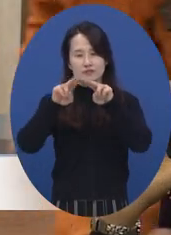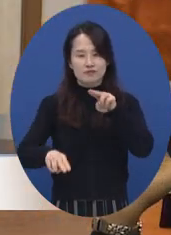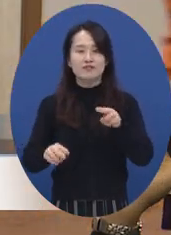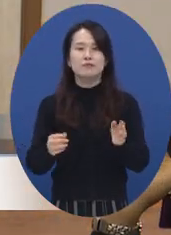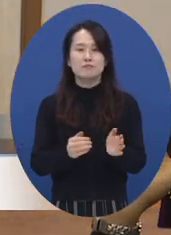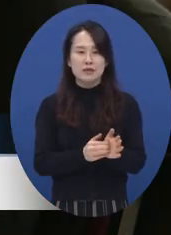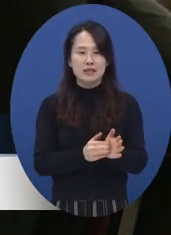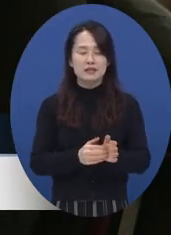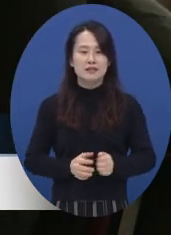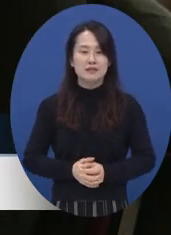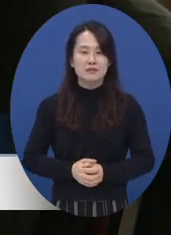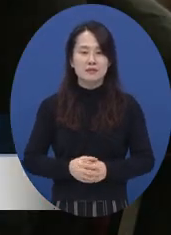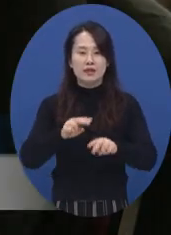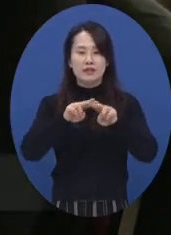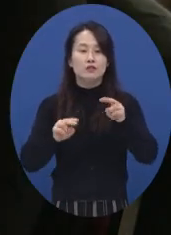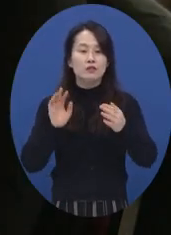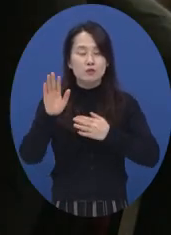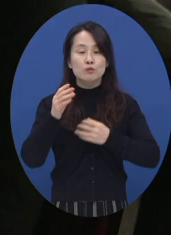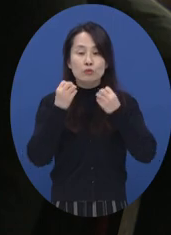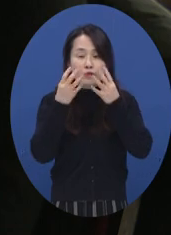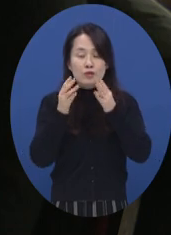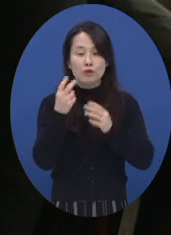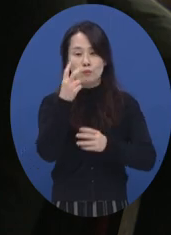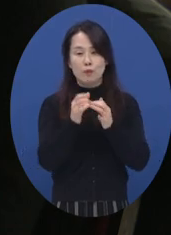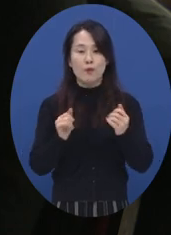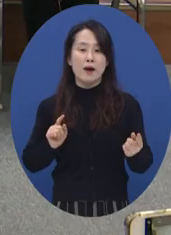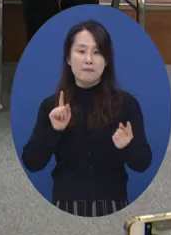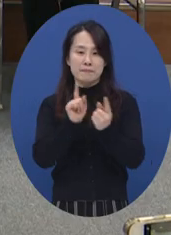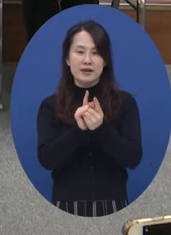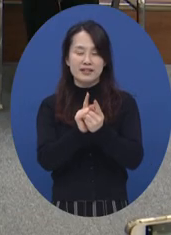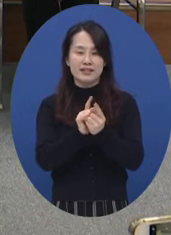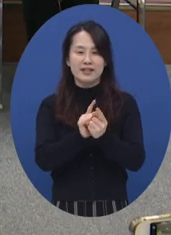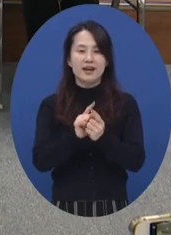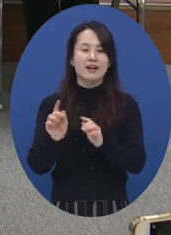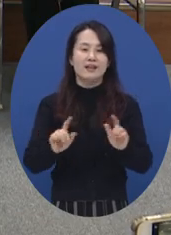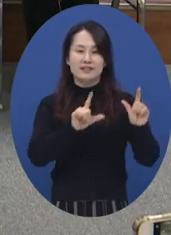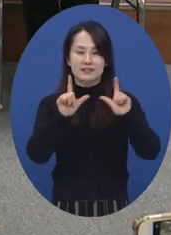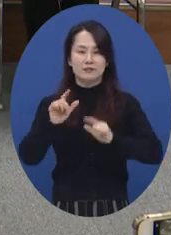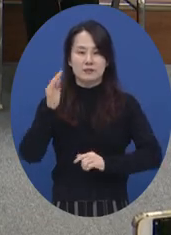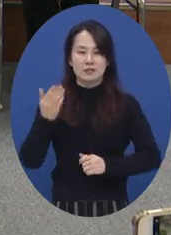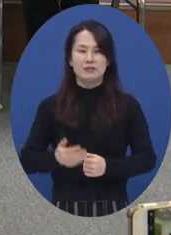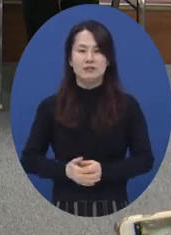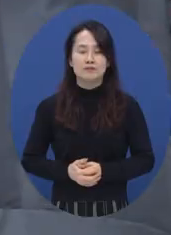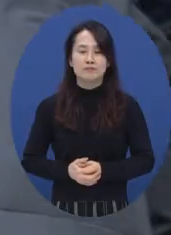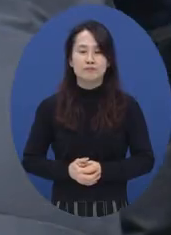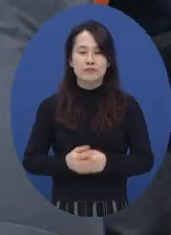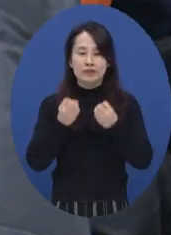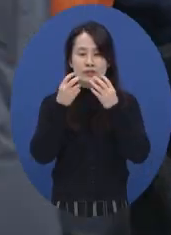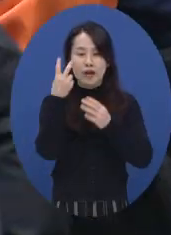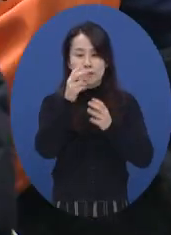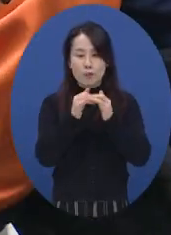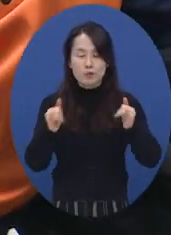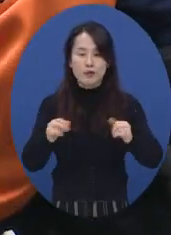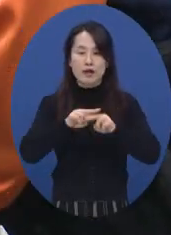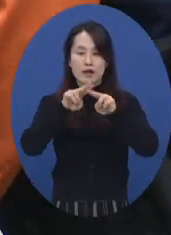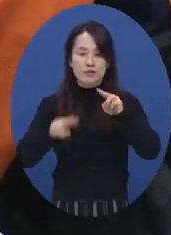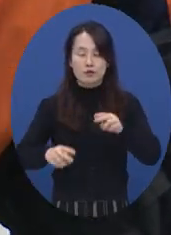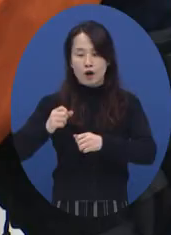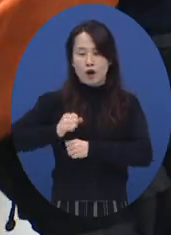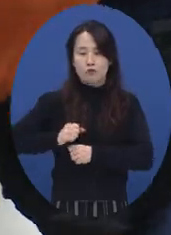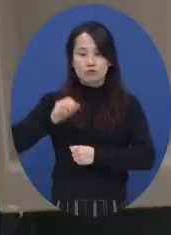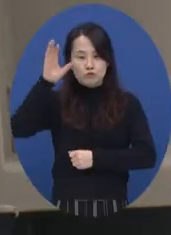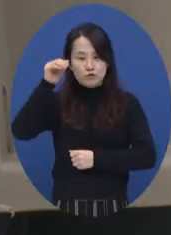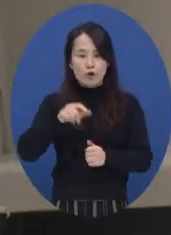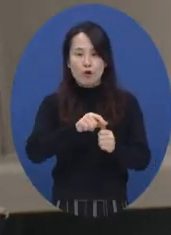됐습니다 은퇴 후 새로운 보자 를 맞아 남은 견 생을 보냅니다 3 보자 는 은퇴한